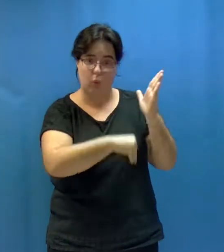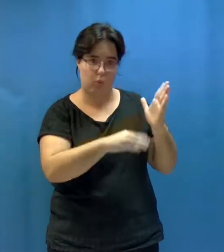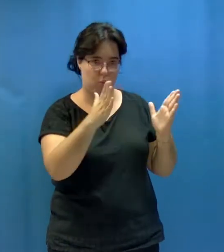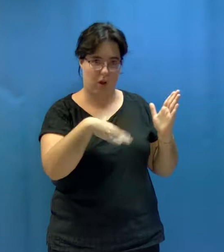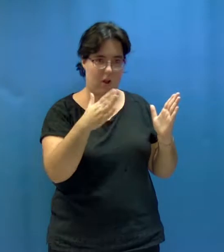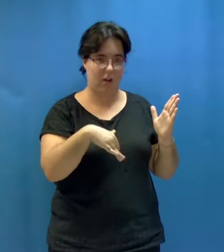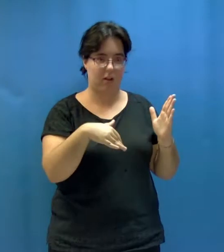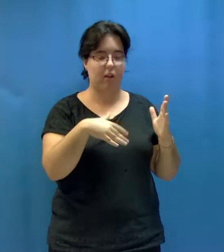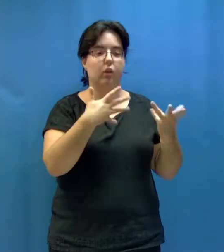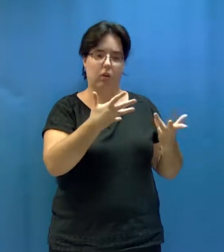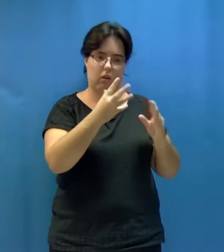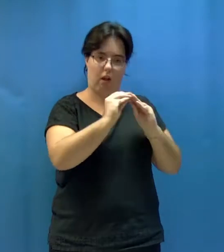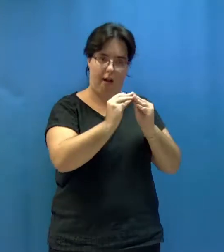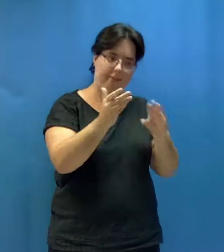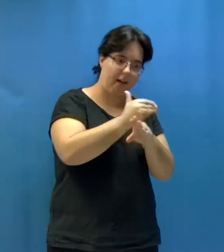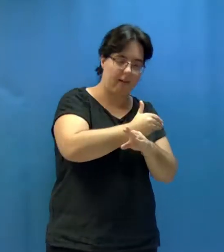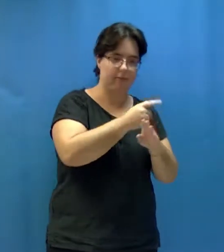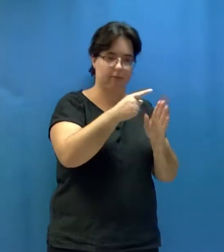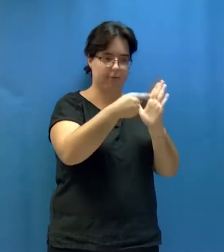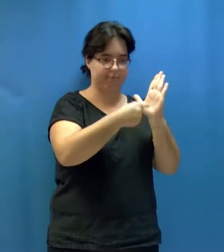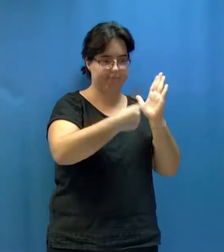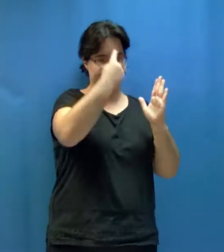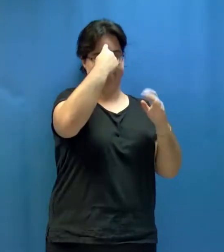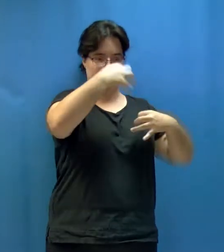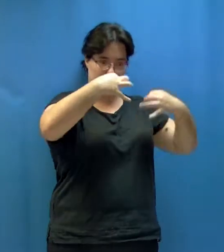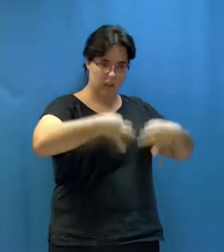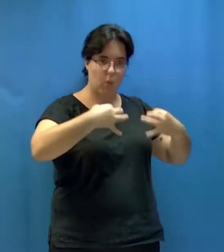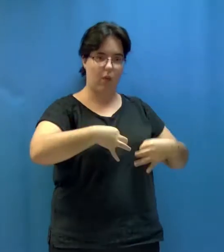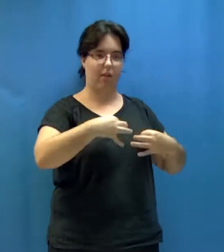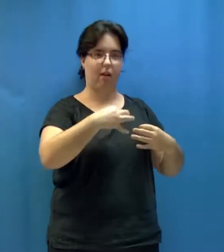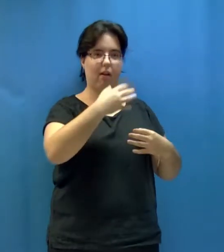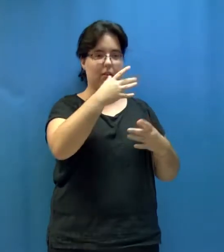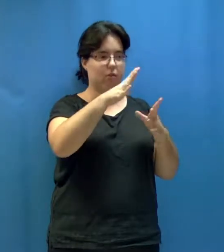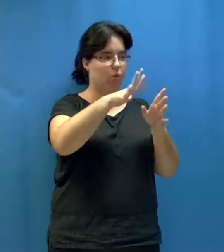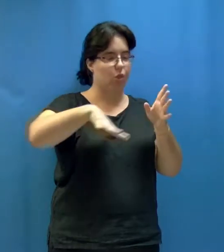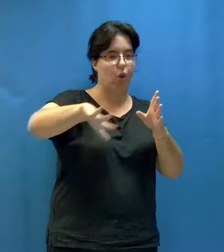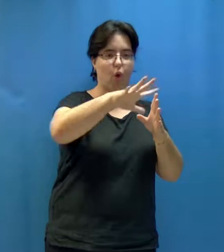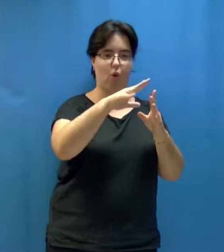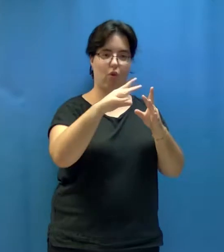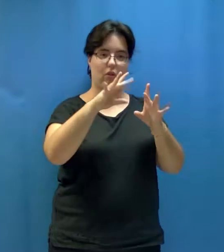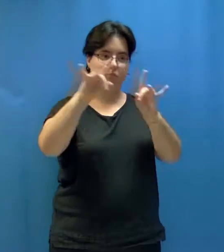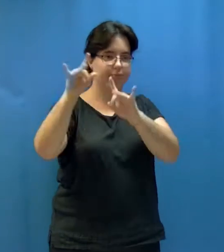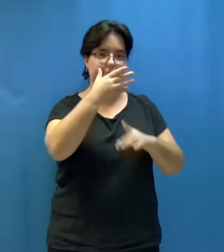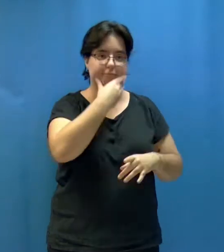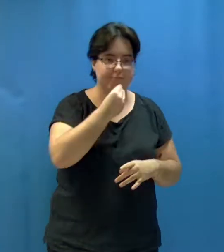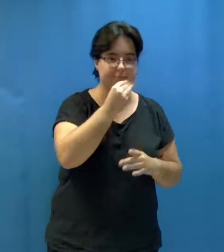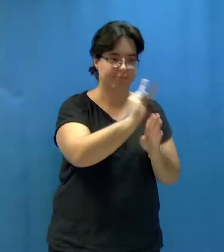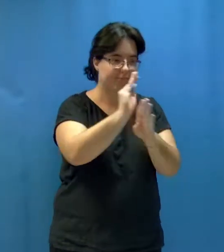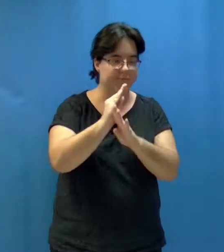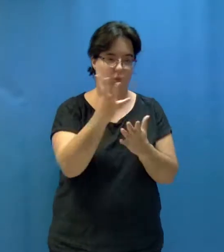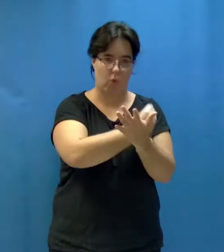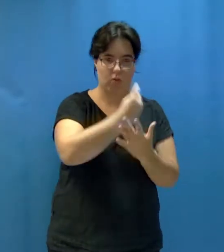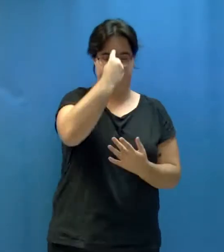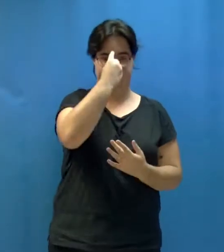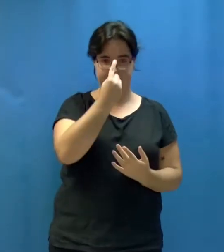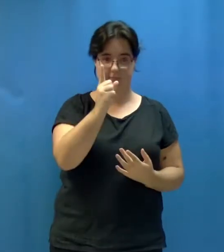amb criteris de seguretat, amb criteris de salubritat i amb criteris paisatgístics. De seguretat perquè ara, per atorgar una llicència